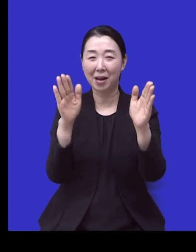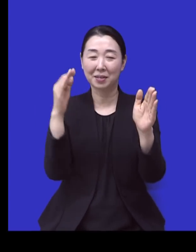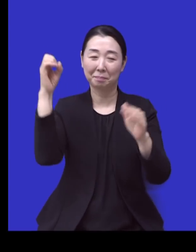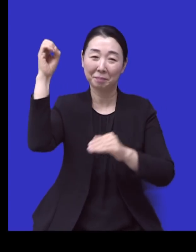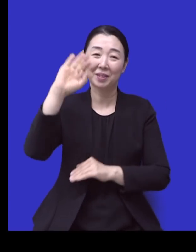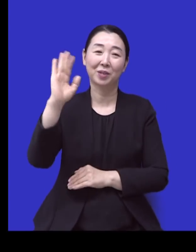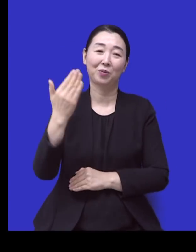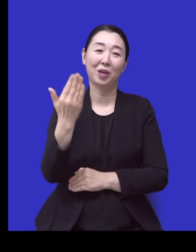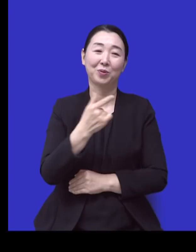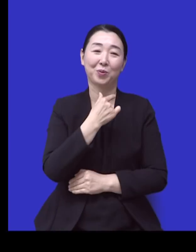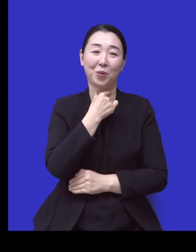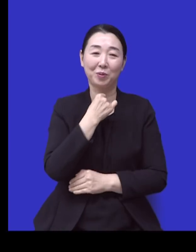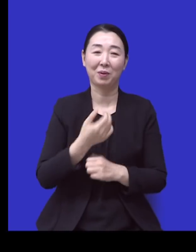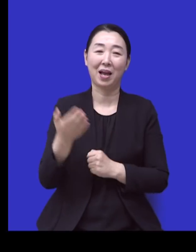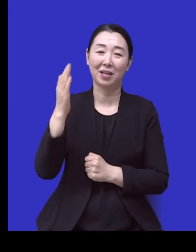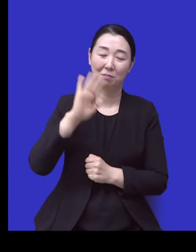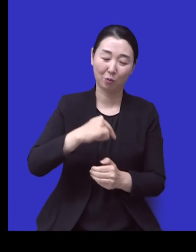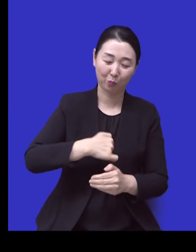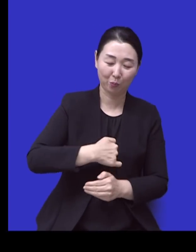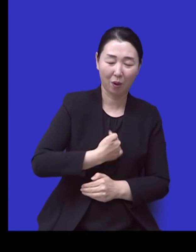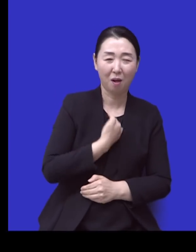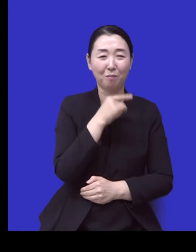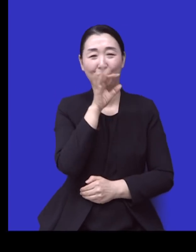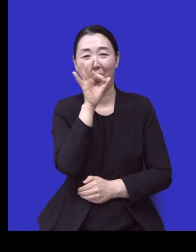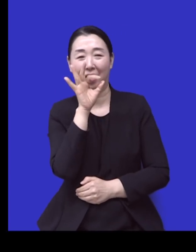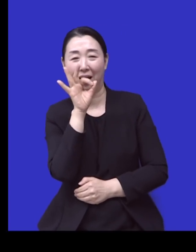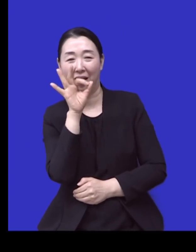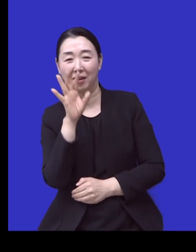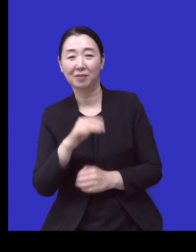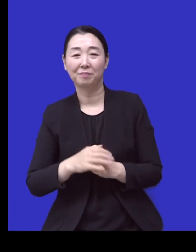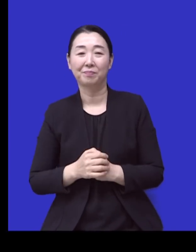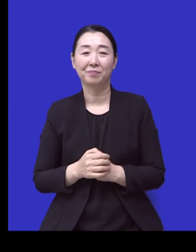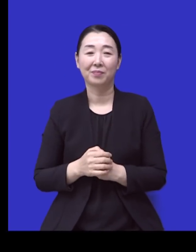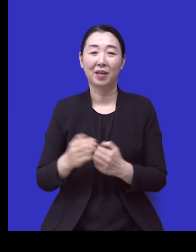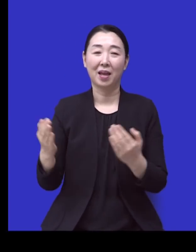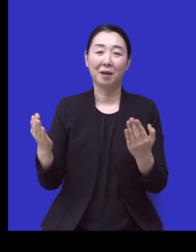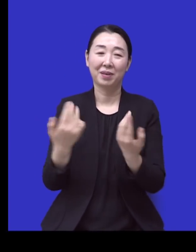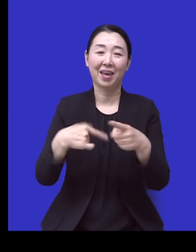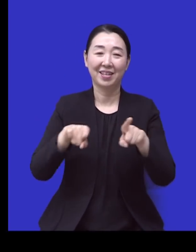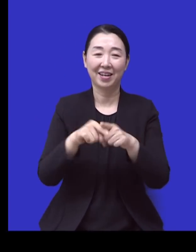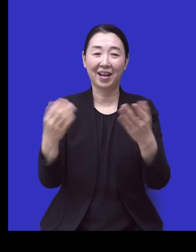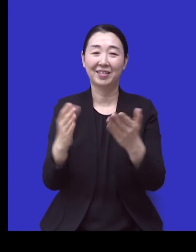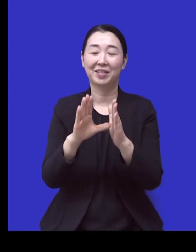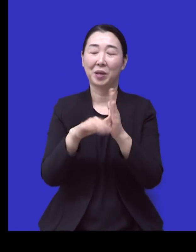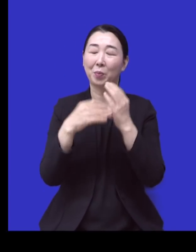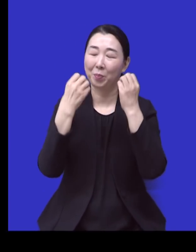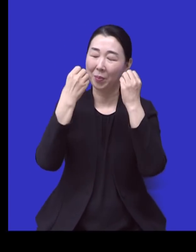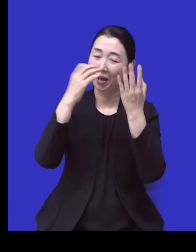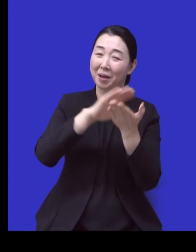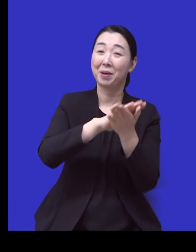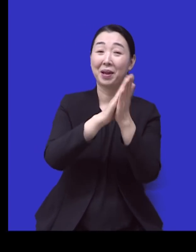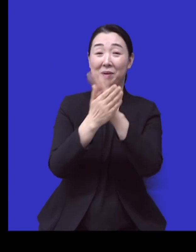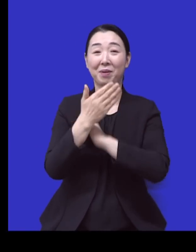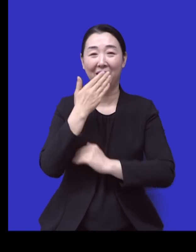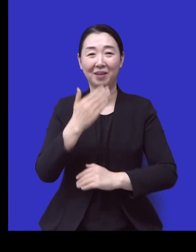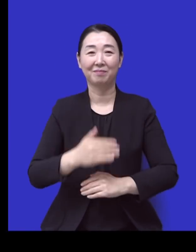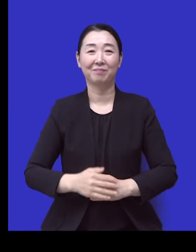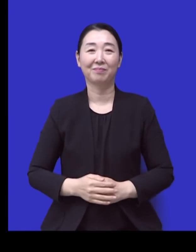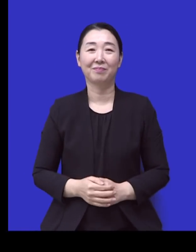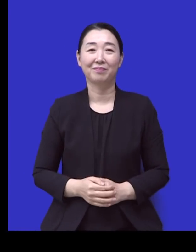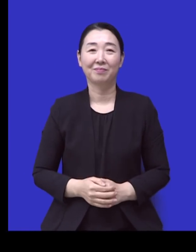돼주고 싶어. yeah. 하지만 혼자선 안 되는 걸. 함께일 때 새로워지는 걸.